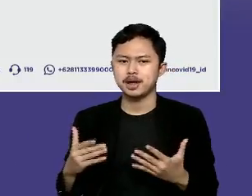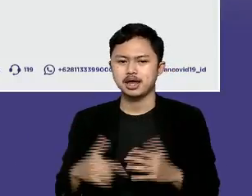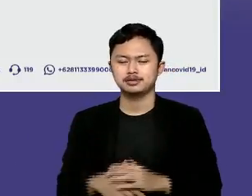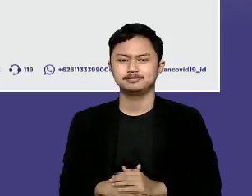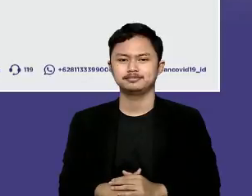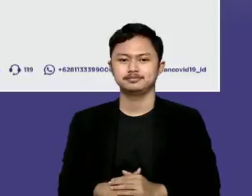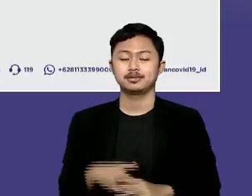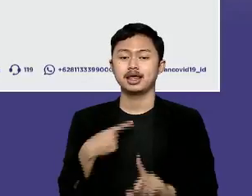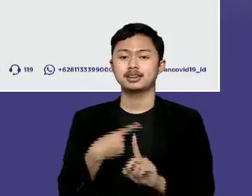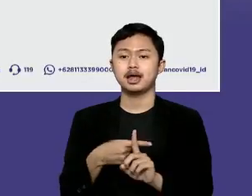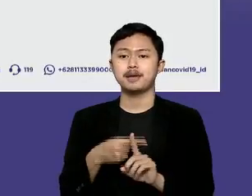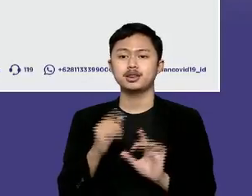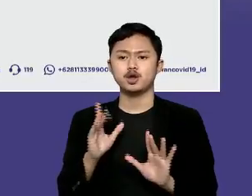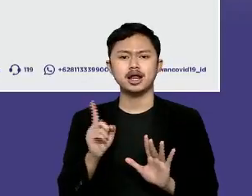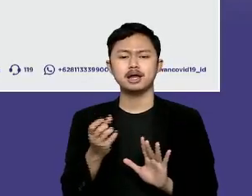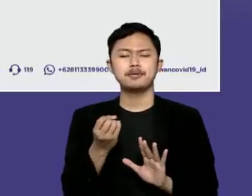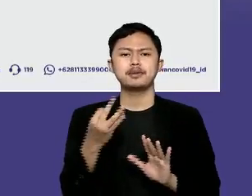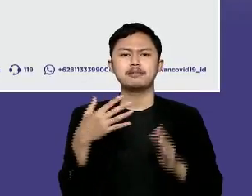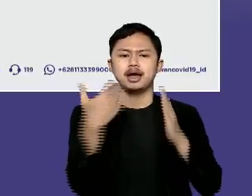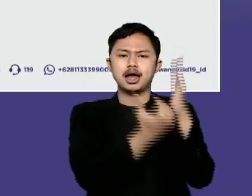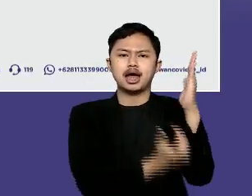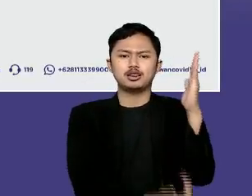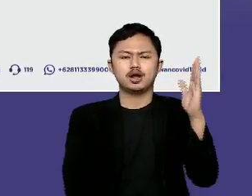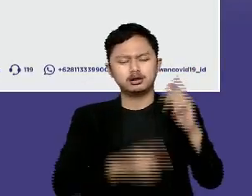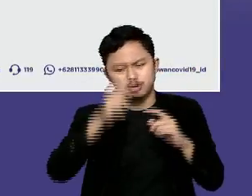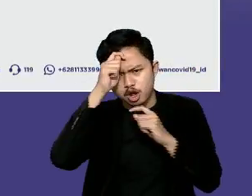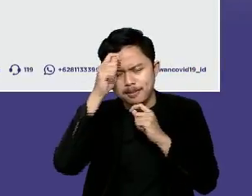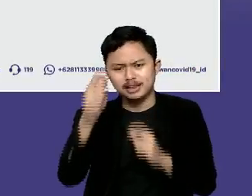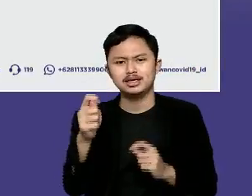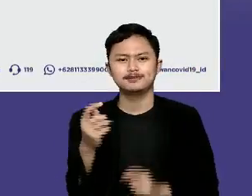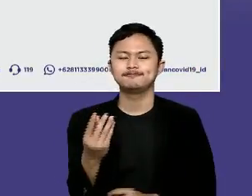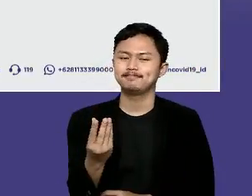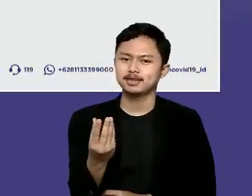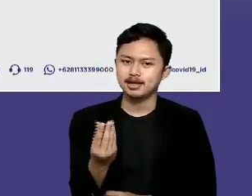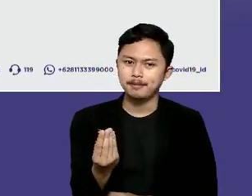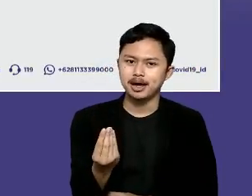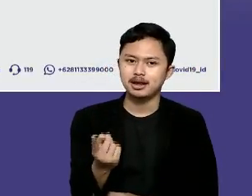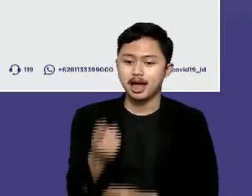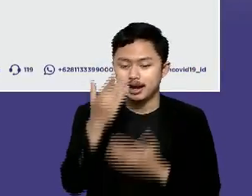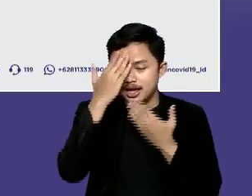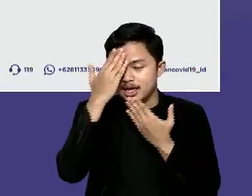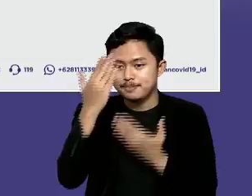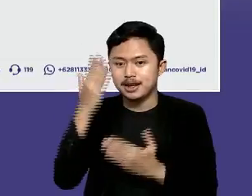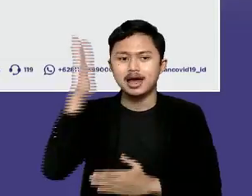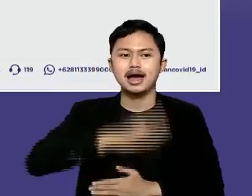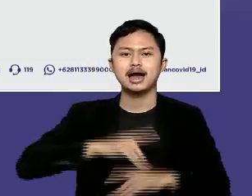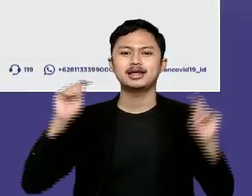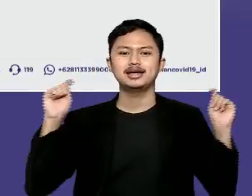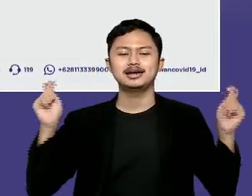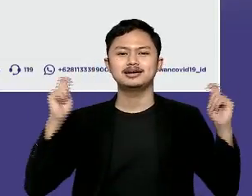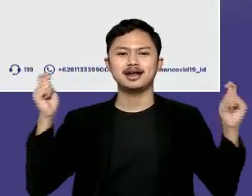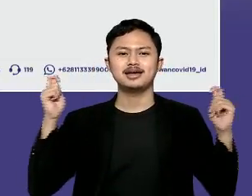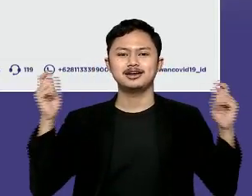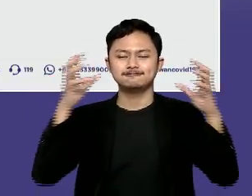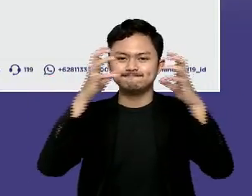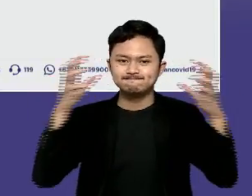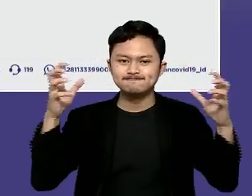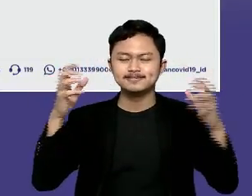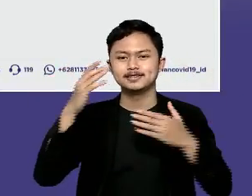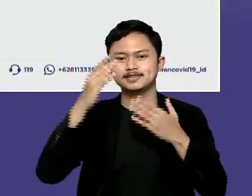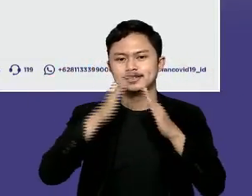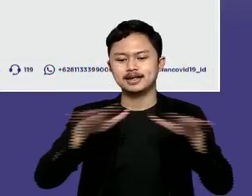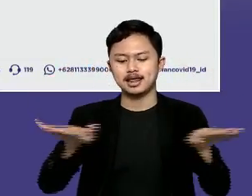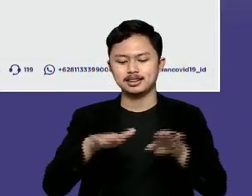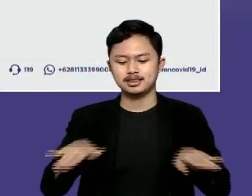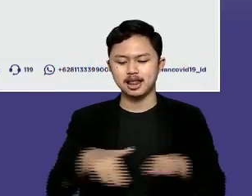Sebagai tambahan, beberapa peraturan yang harus dipatuhi selama menjalani ibadah di Hari Raya Natal 2021